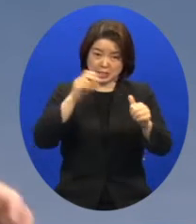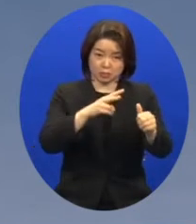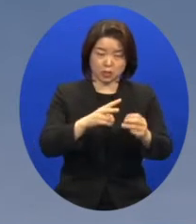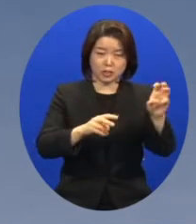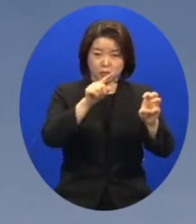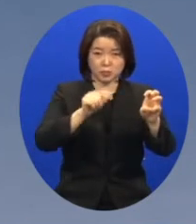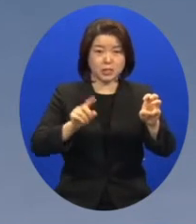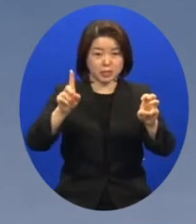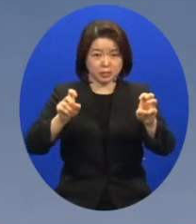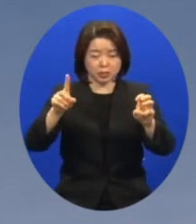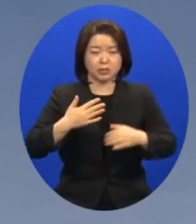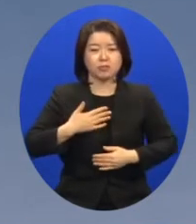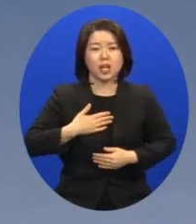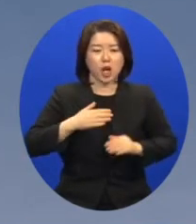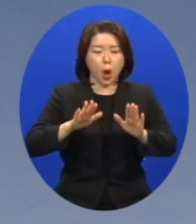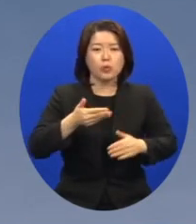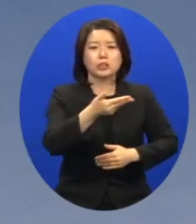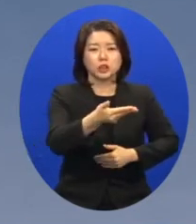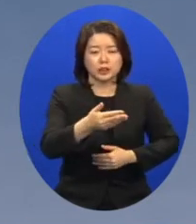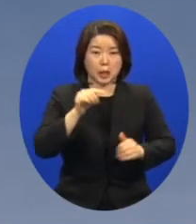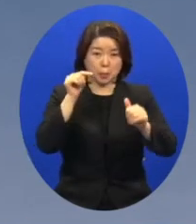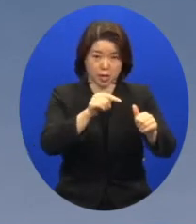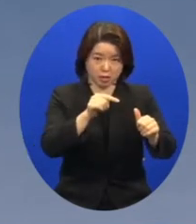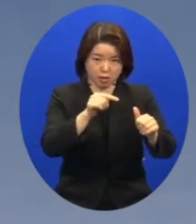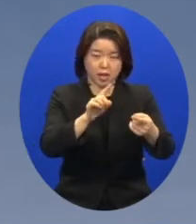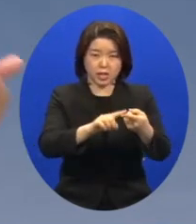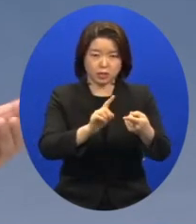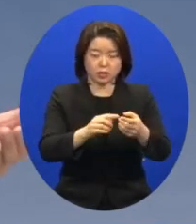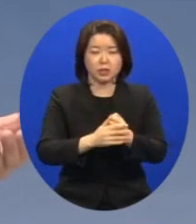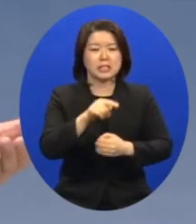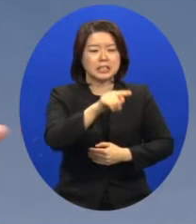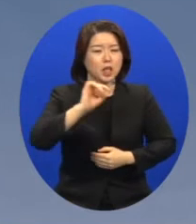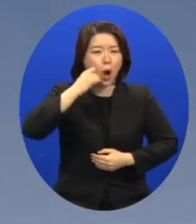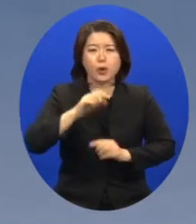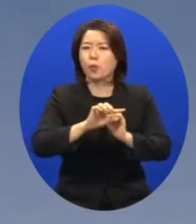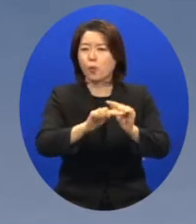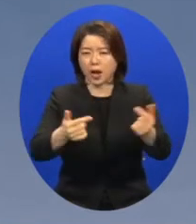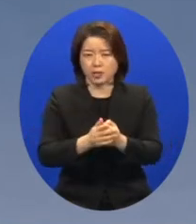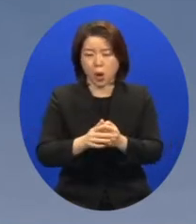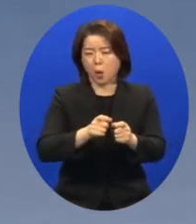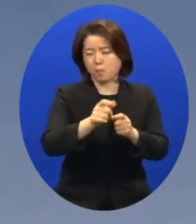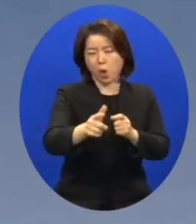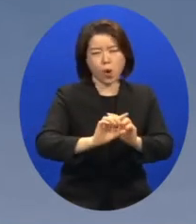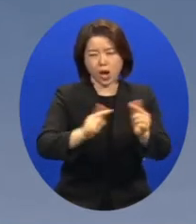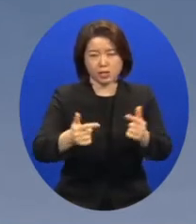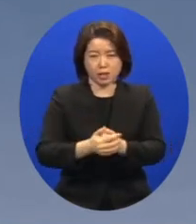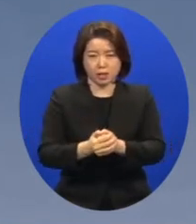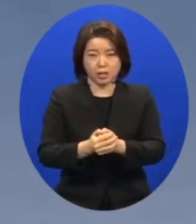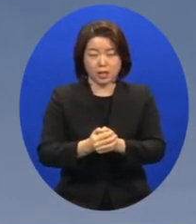내가 오늘 네게 명령한 이 명령은 네게 어려운 것이 아니오 뭥 것도 아니라